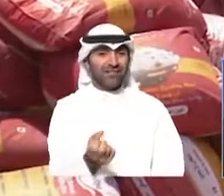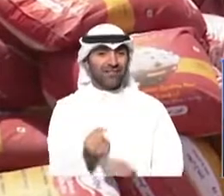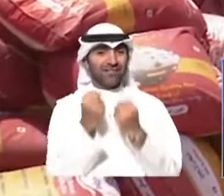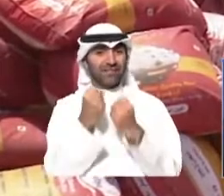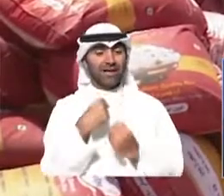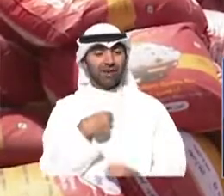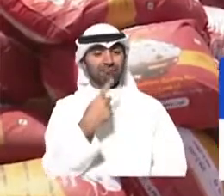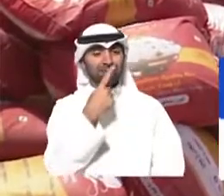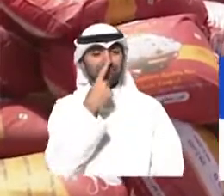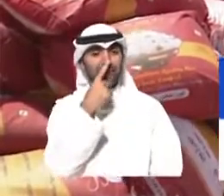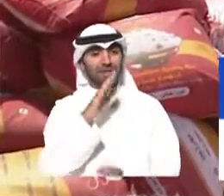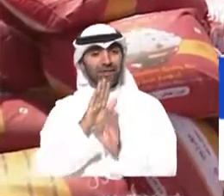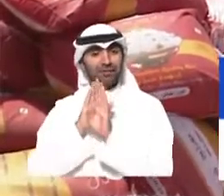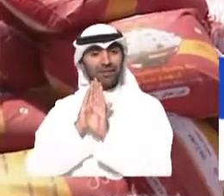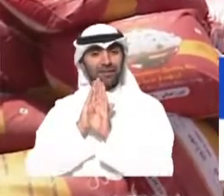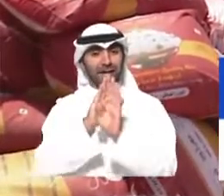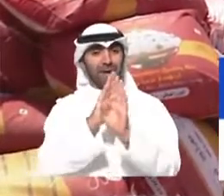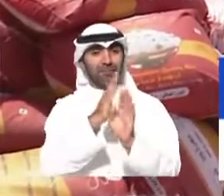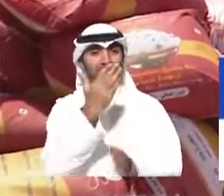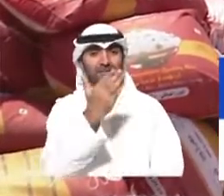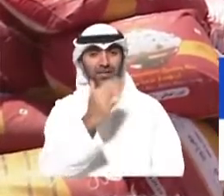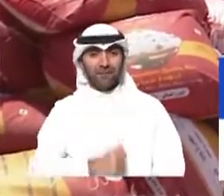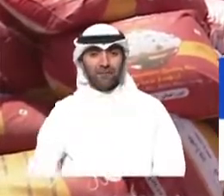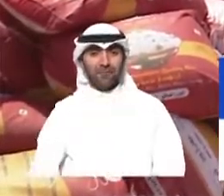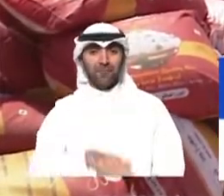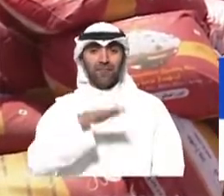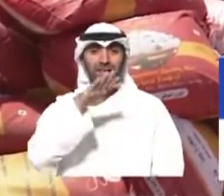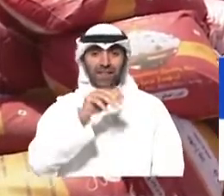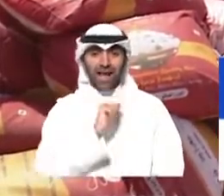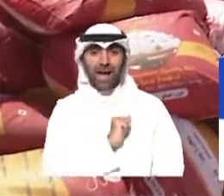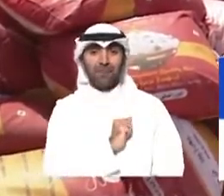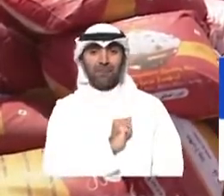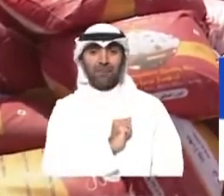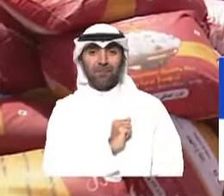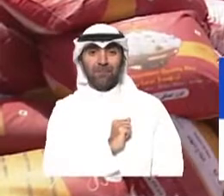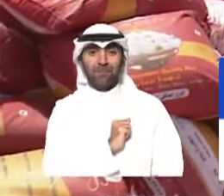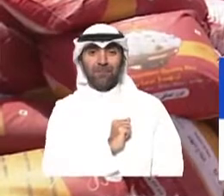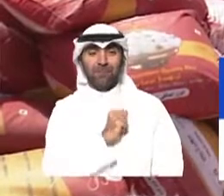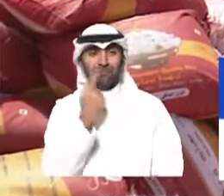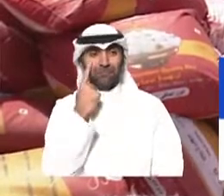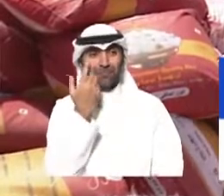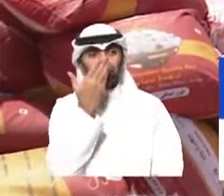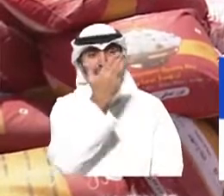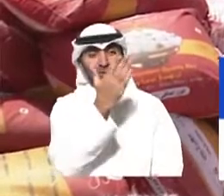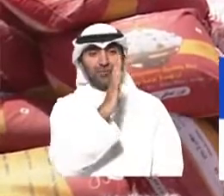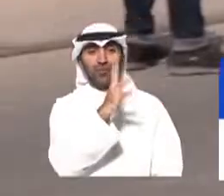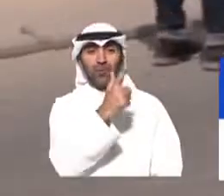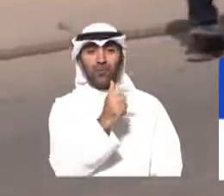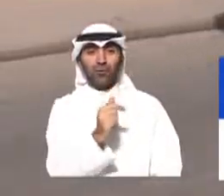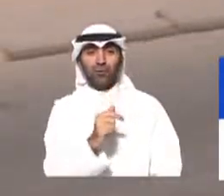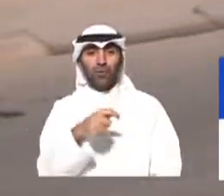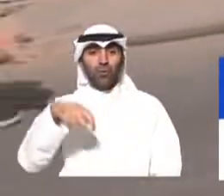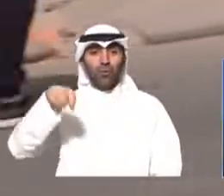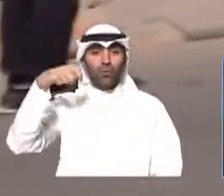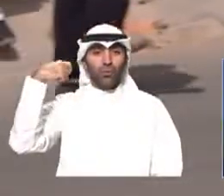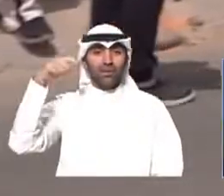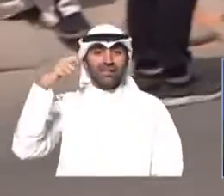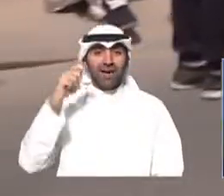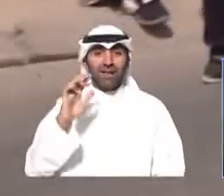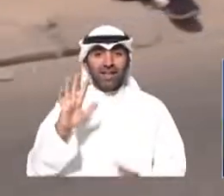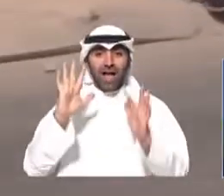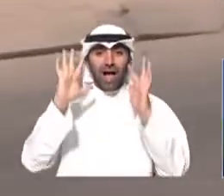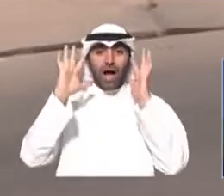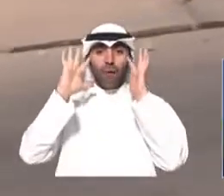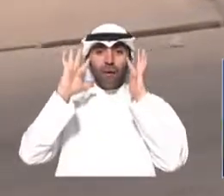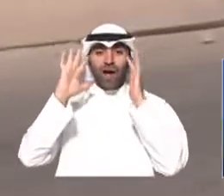تحت رعاية الأمانة العامة لوزارة الأوقاف تحت مصرف إفطار الصائم، تكفل حنا في هذه السلة الغذائية